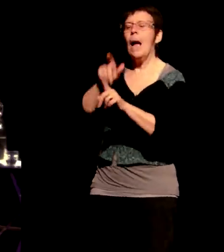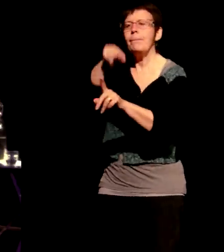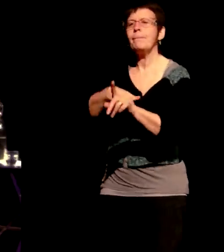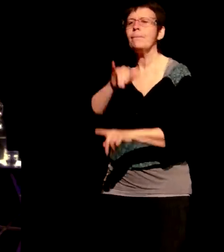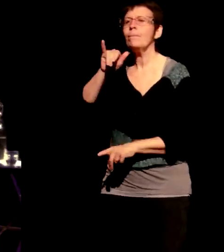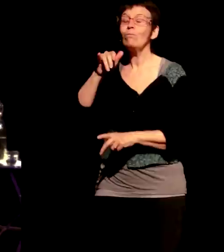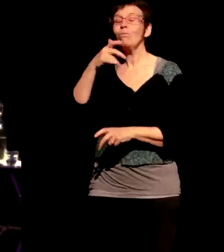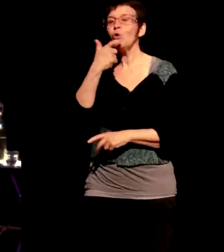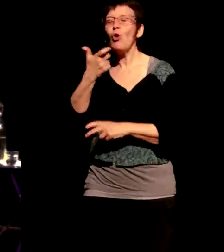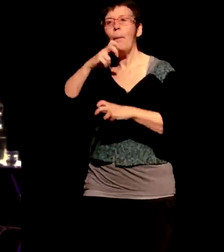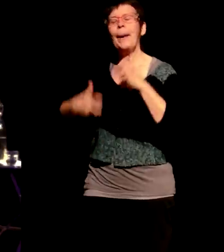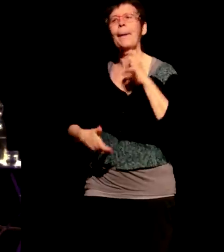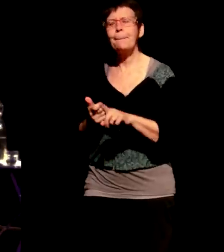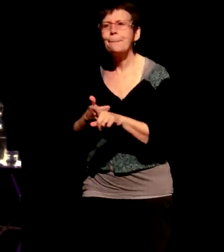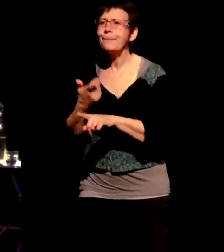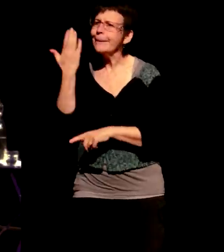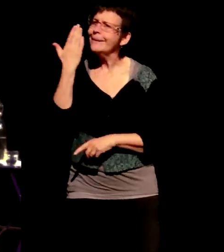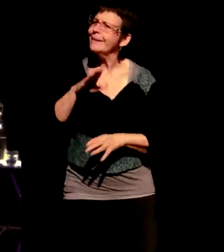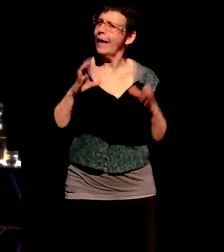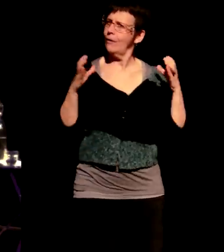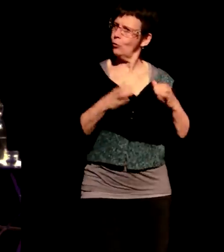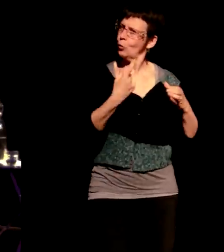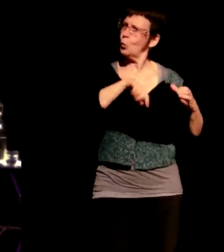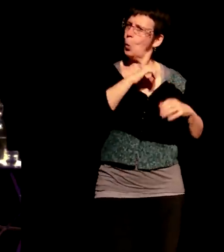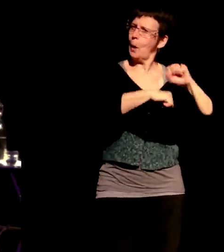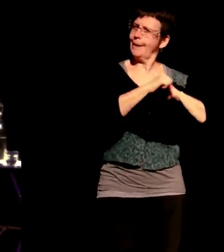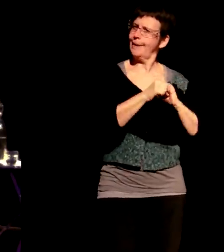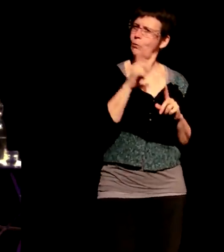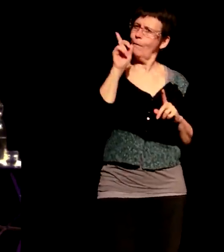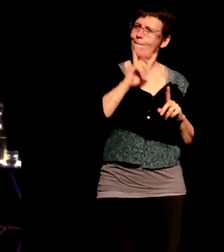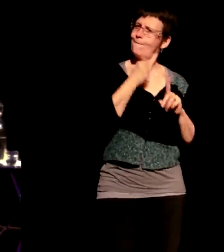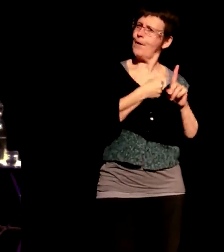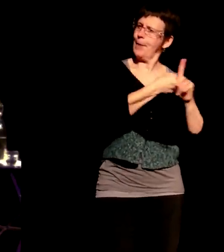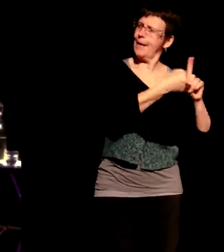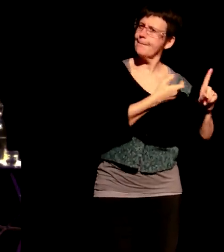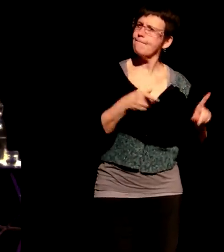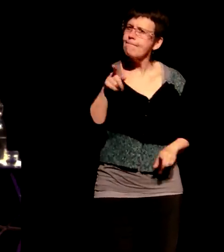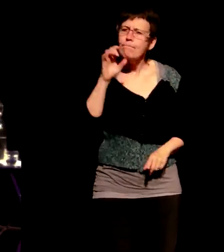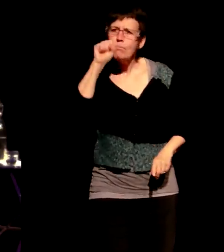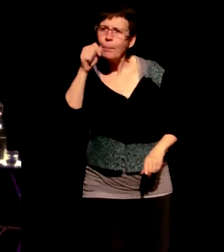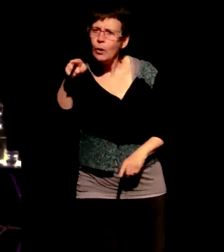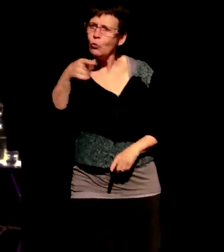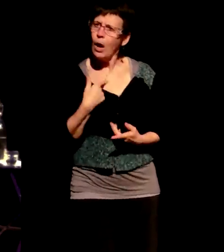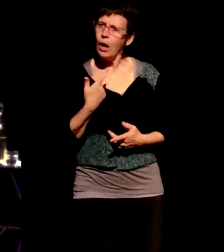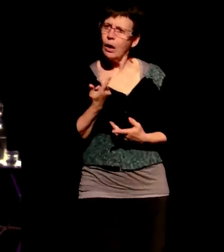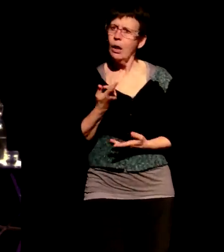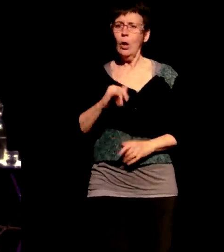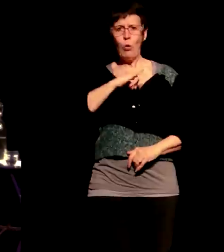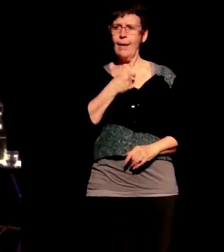Jean-Pierre, tu n'es pas sans savoir que nous sommes une organisation féministe. Et bon, nous avons appris que chez toi, tu pissais debout.